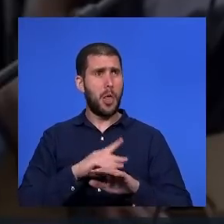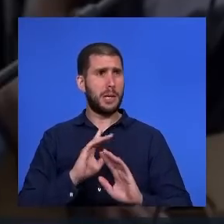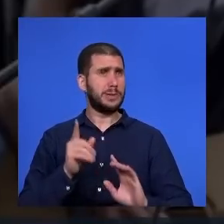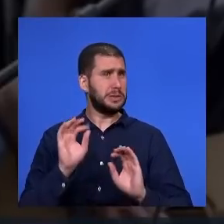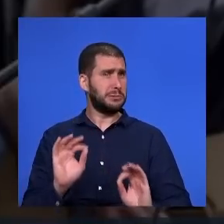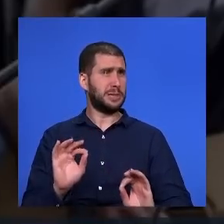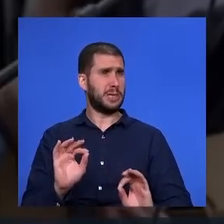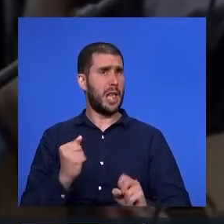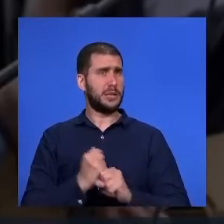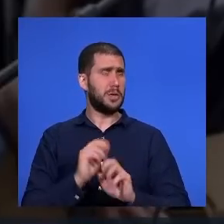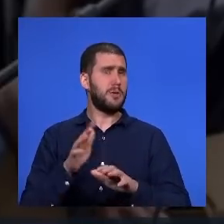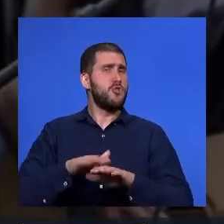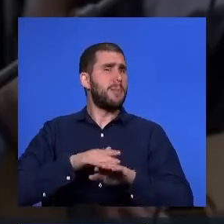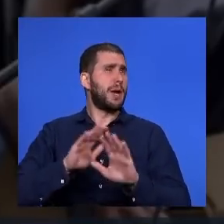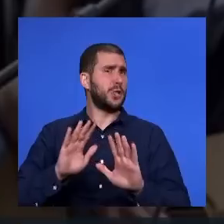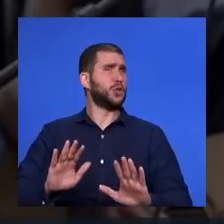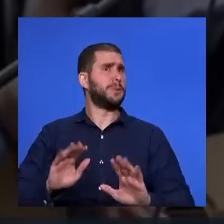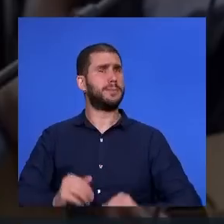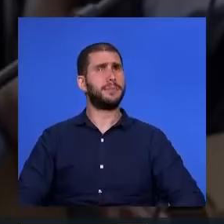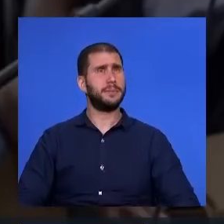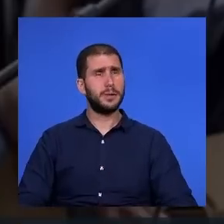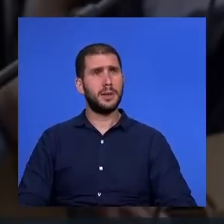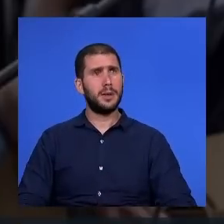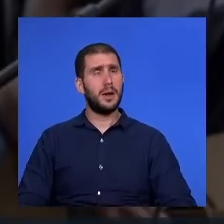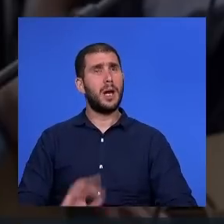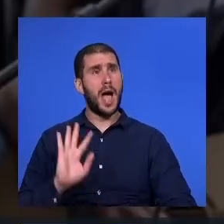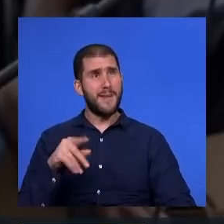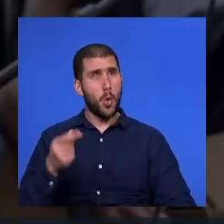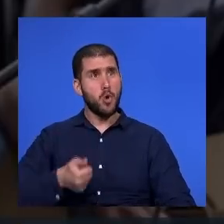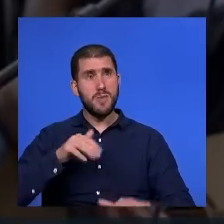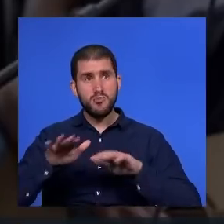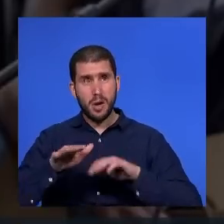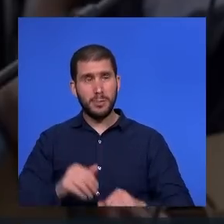בסדר גמור לעשות מה שמרגישים. גם אם הוא ראש ממשלה?